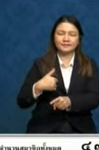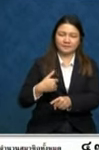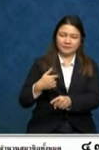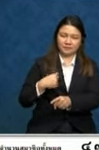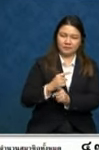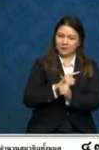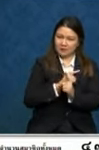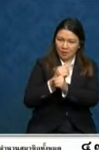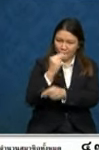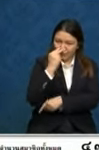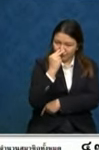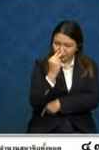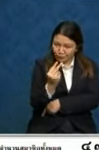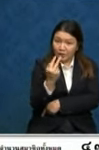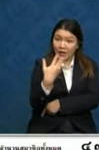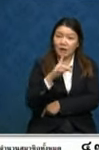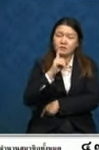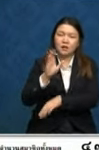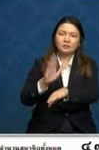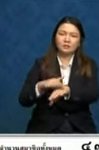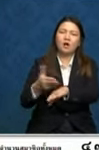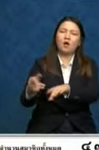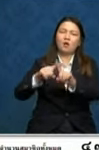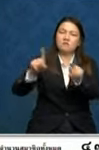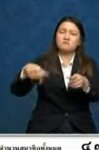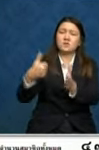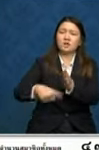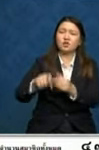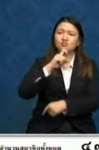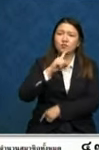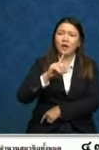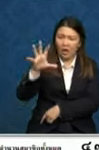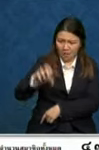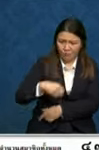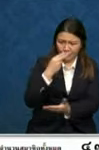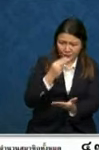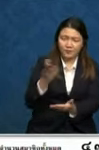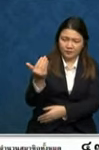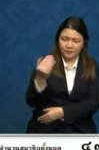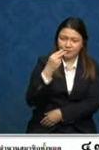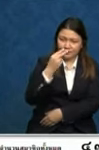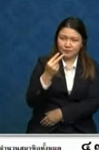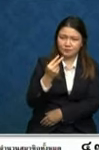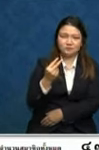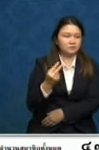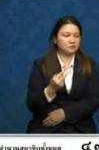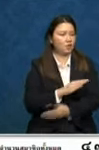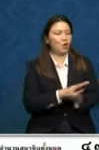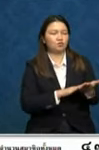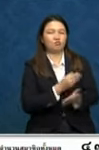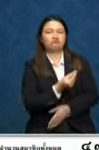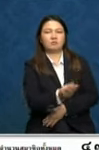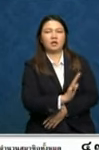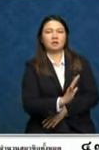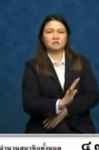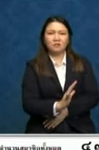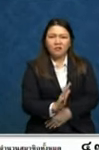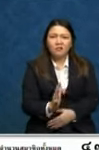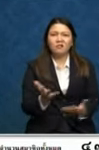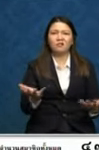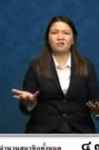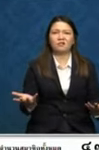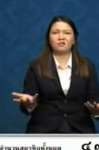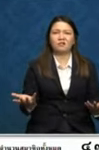หารงบประมาณพยายามถามว่าไปเสร็จไปใช้เกี่ยวกับความมั่นคงมีไหมเขาไม่ให้ท่านประธานครับ